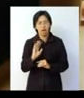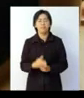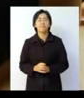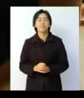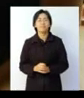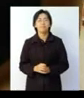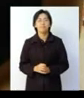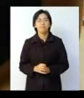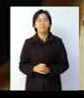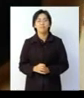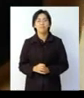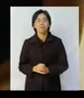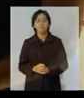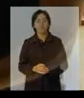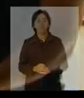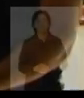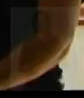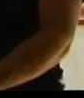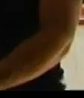ว่ามันไม่ได้ก็ได้จ้ะ